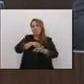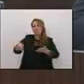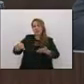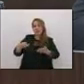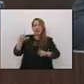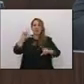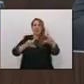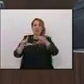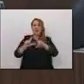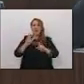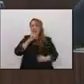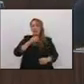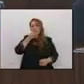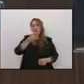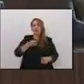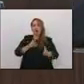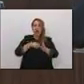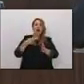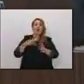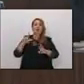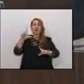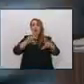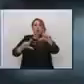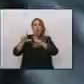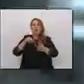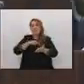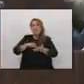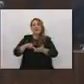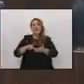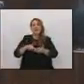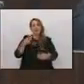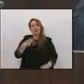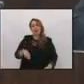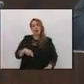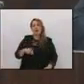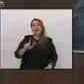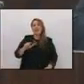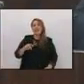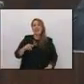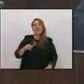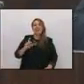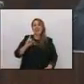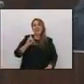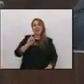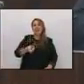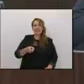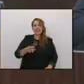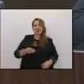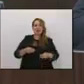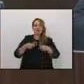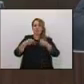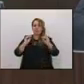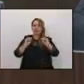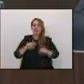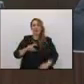تقول للناس عاود تخلص الكرا وهو ديجا دار العقد او عنده القرار بالبيع، هذا هو الفرق يعني. ما